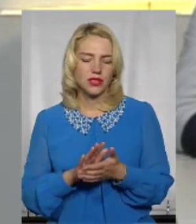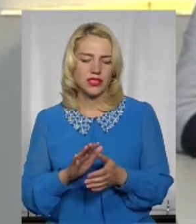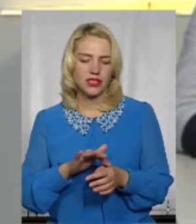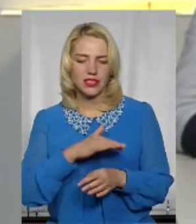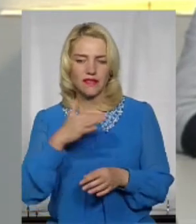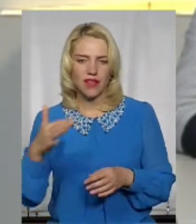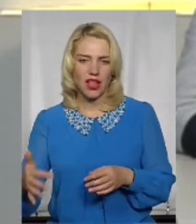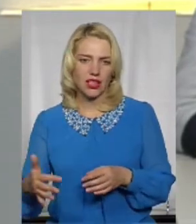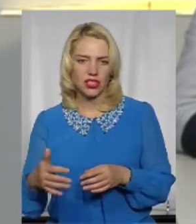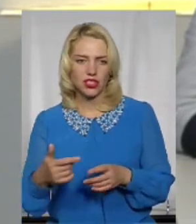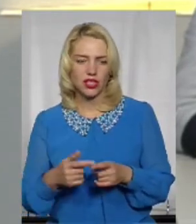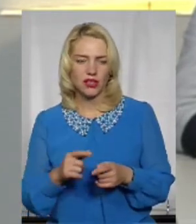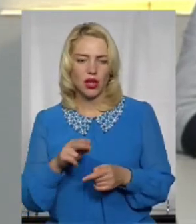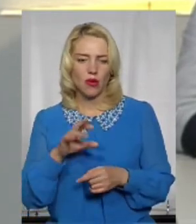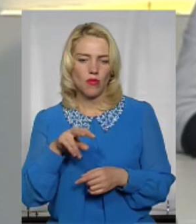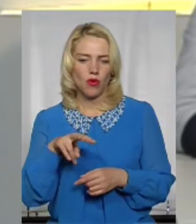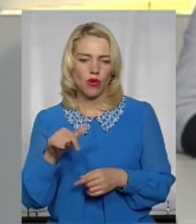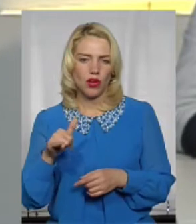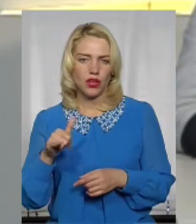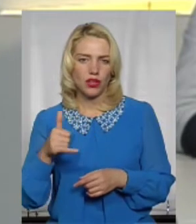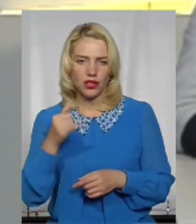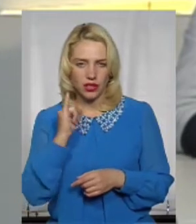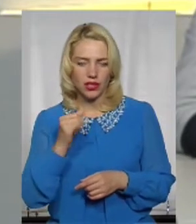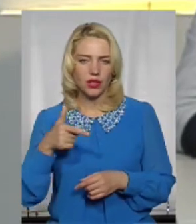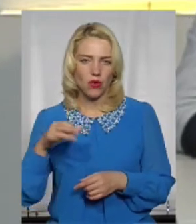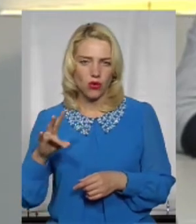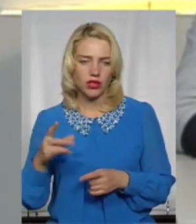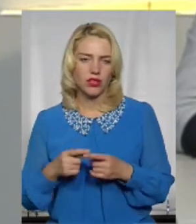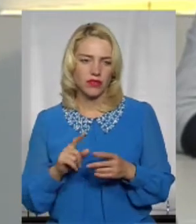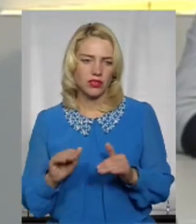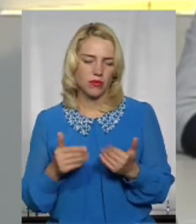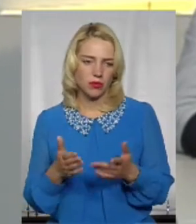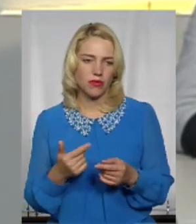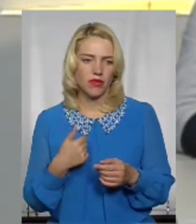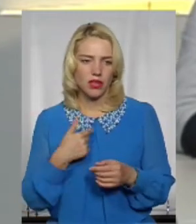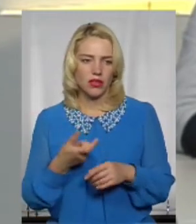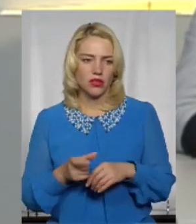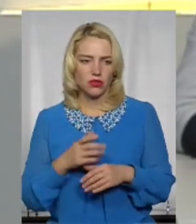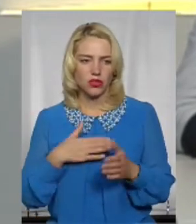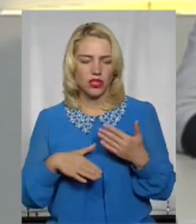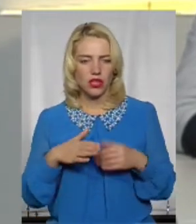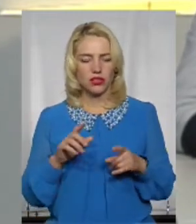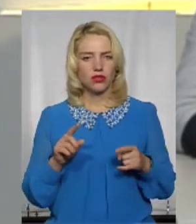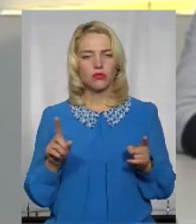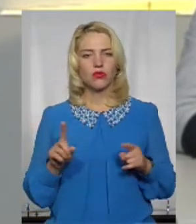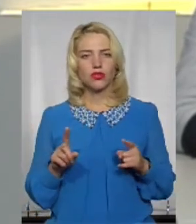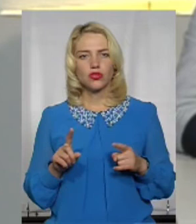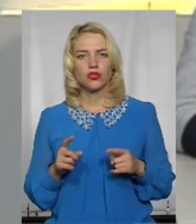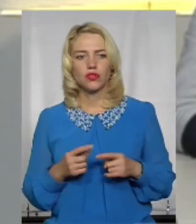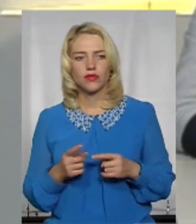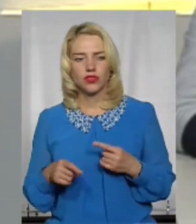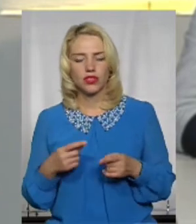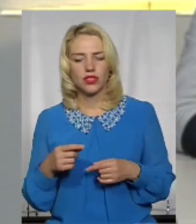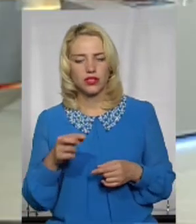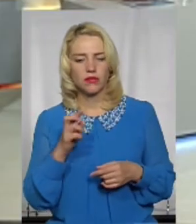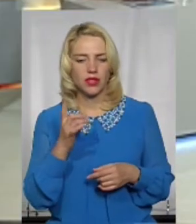сміттєзвалища і полігону, скажімо так. Тому він запропонував співпрацю. І я дуже цьому рада, тому що через ЄБРР